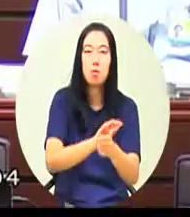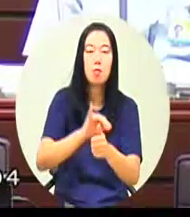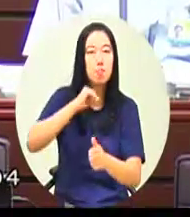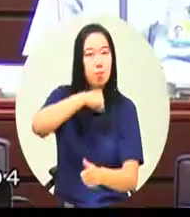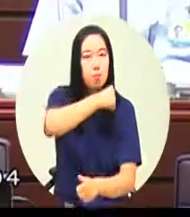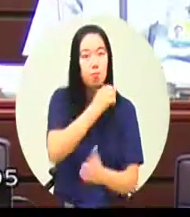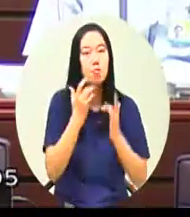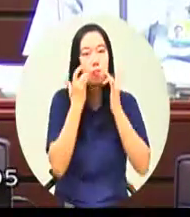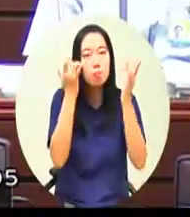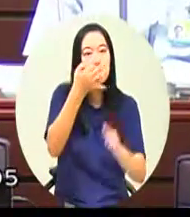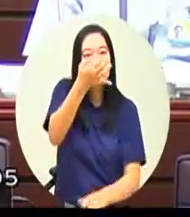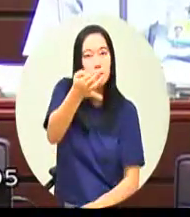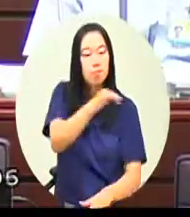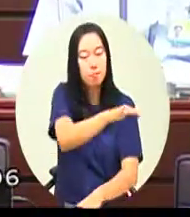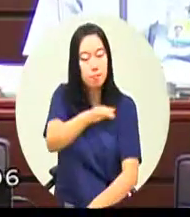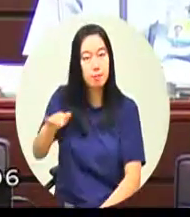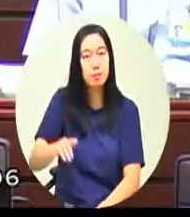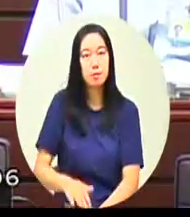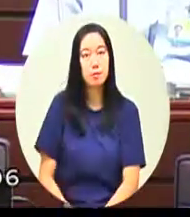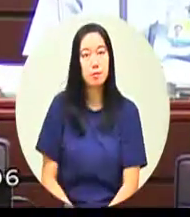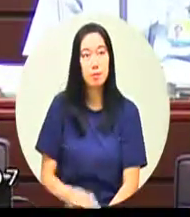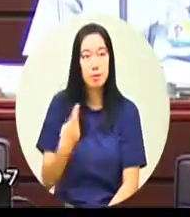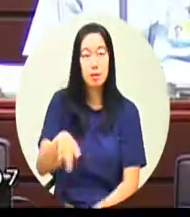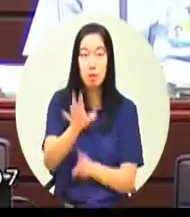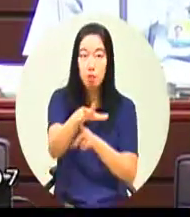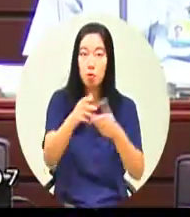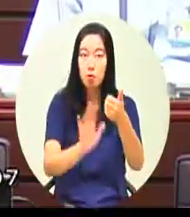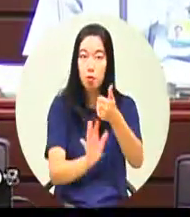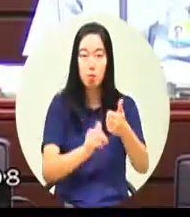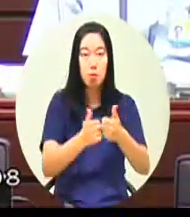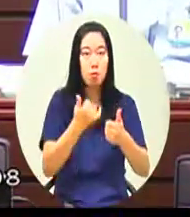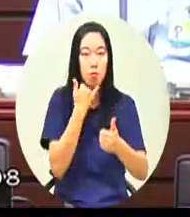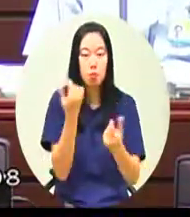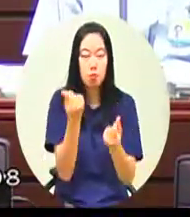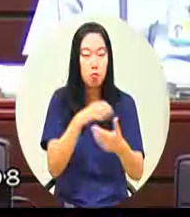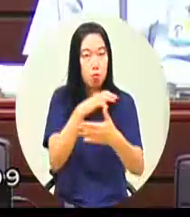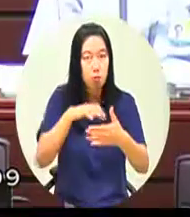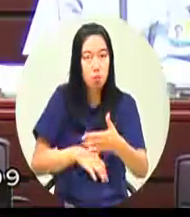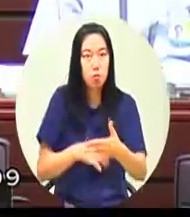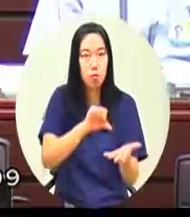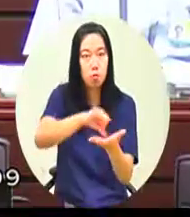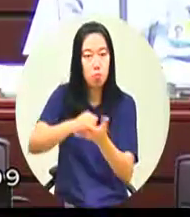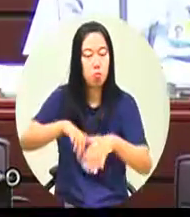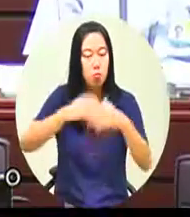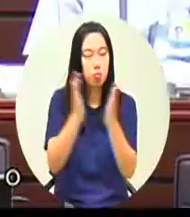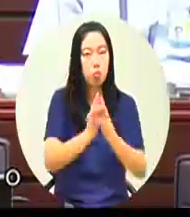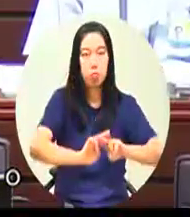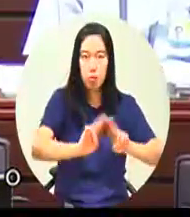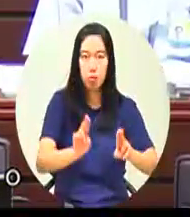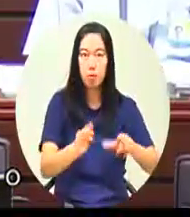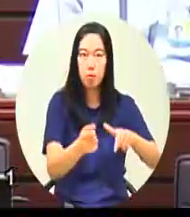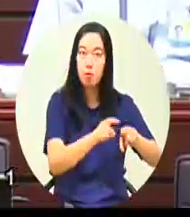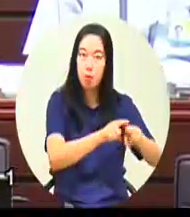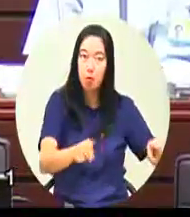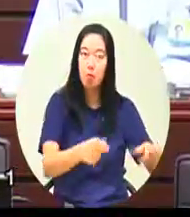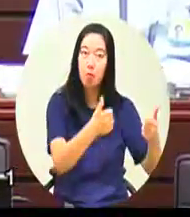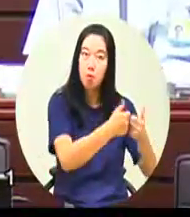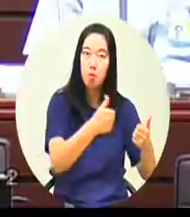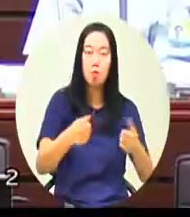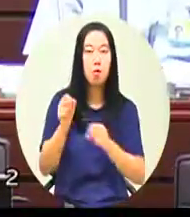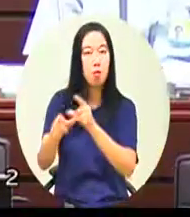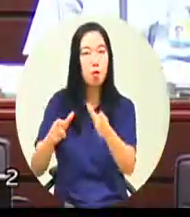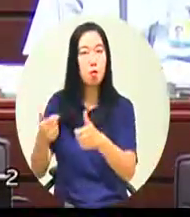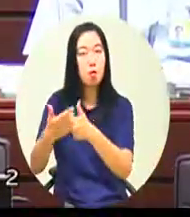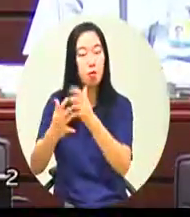价吼。那么第三个就是讲，农委会应该包括安静，应该拢启动吼。 按公平会甲消基会